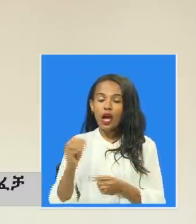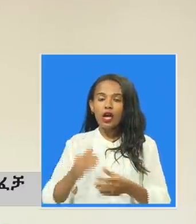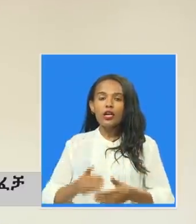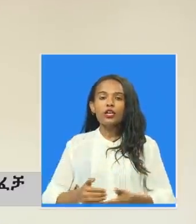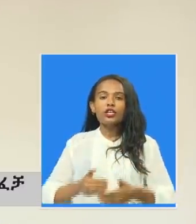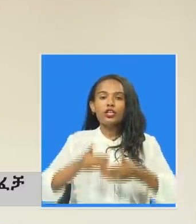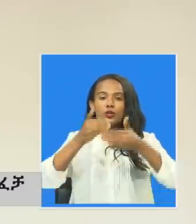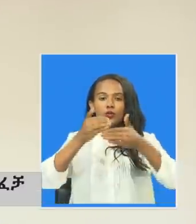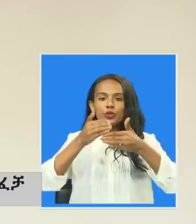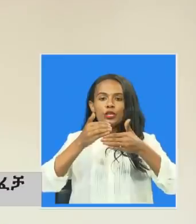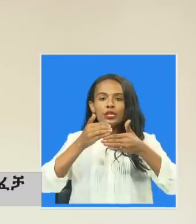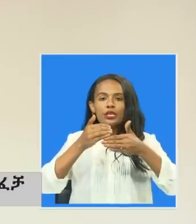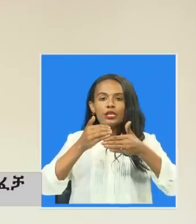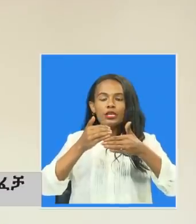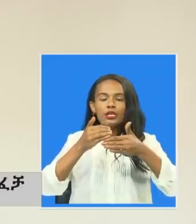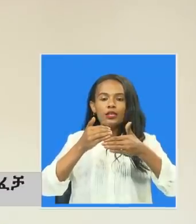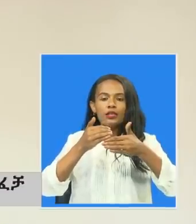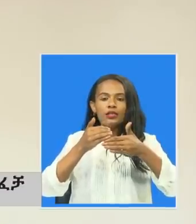ግድቡን